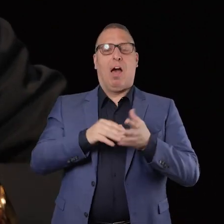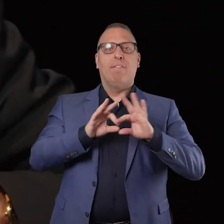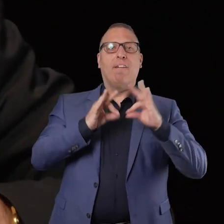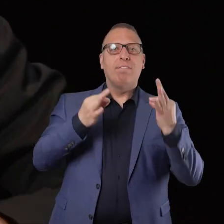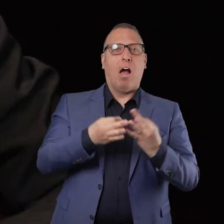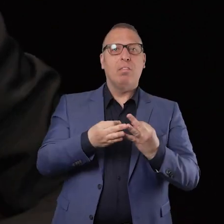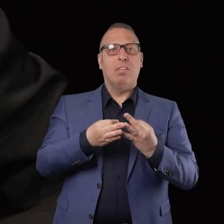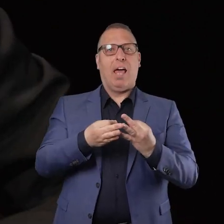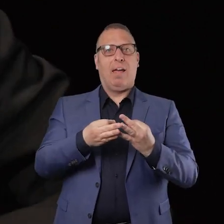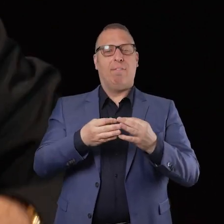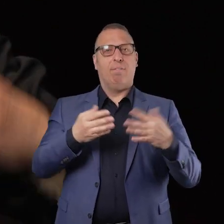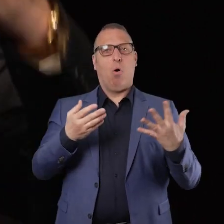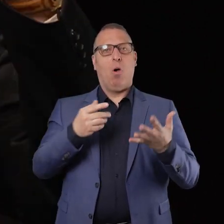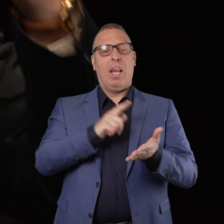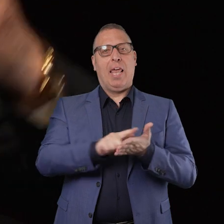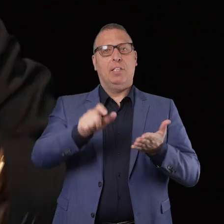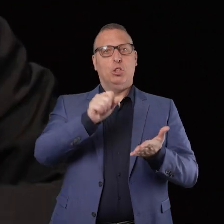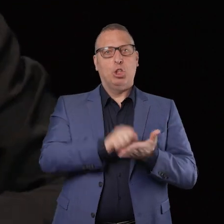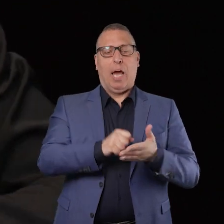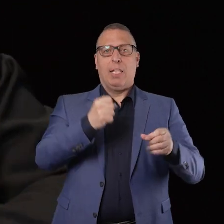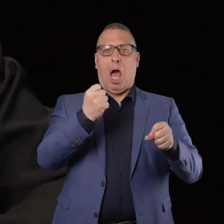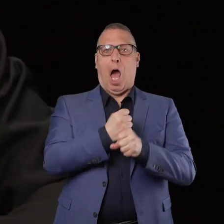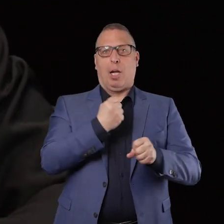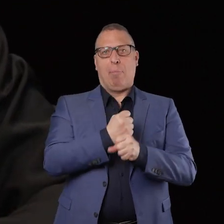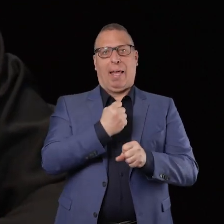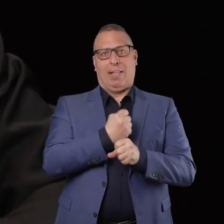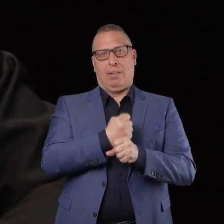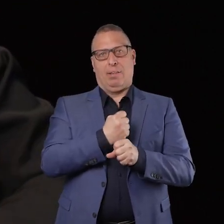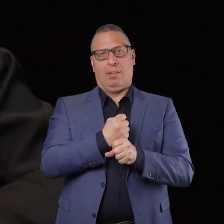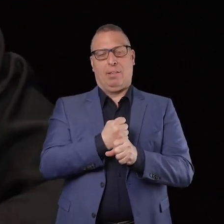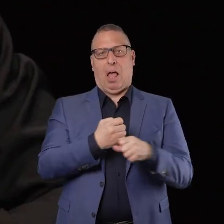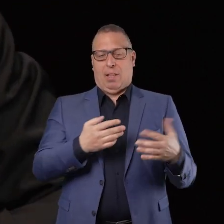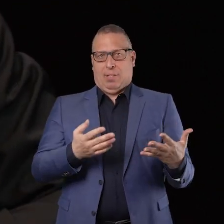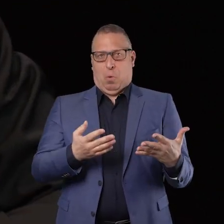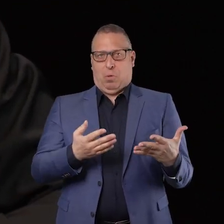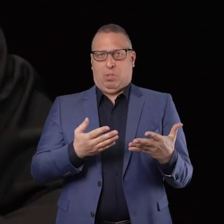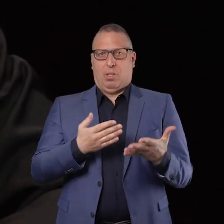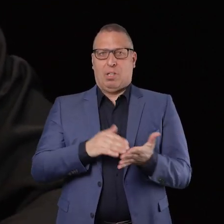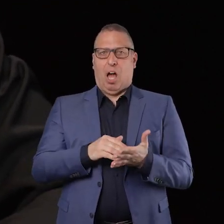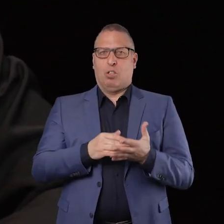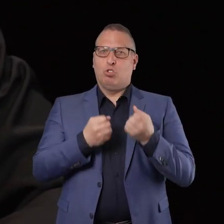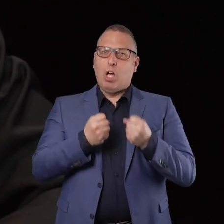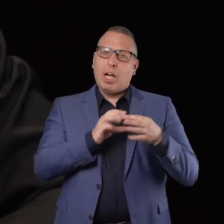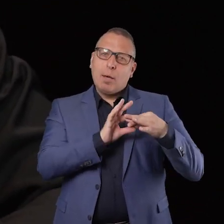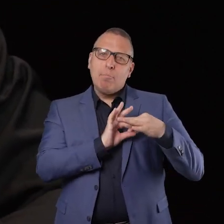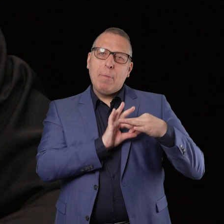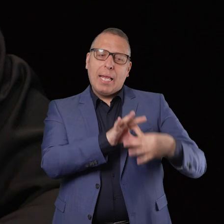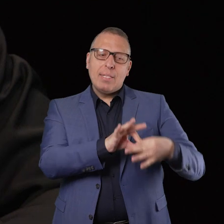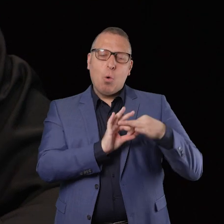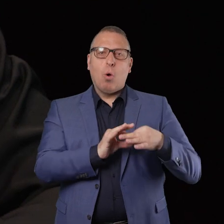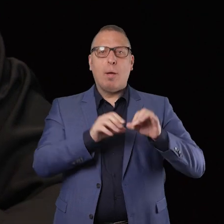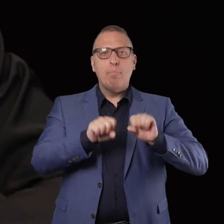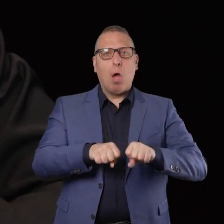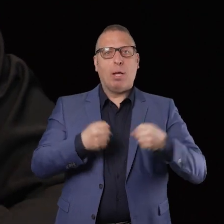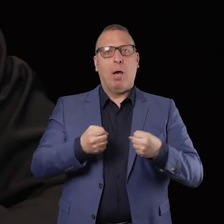auch Verwandte, die in Liechtenstein arbeiten. Also da ist ein enger Bezug